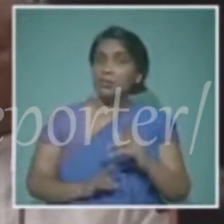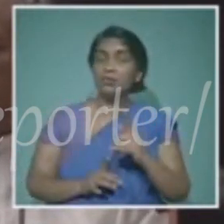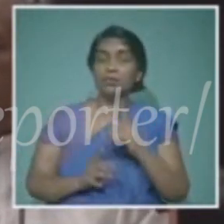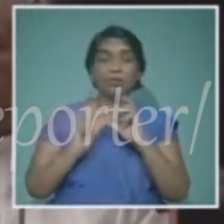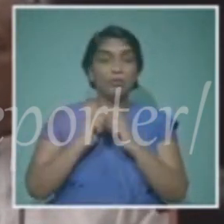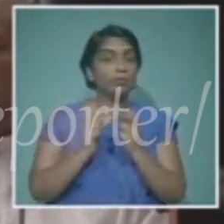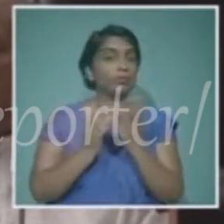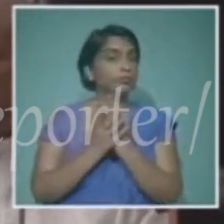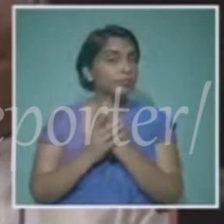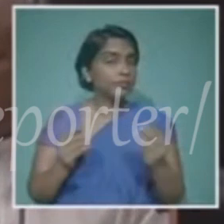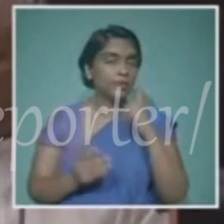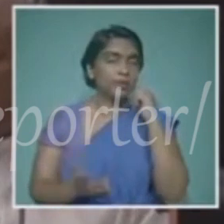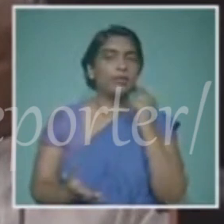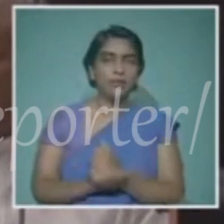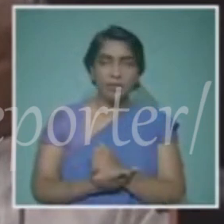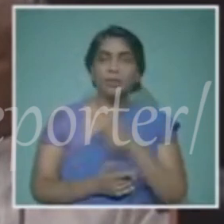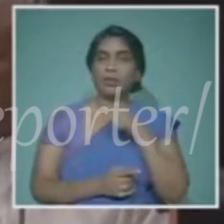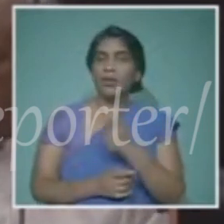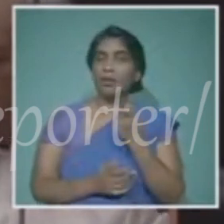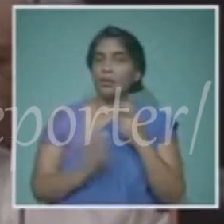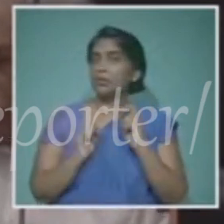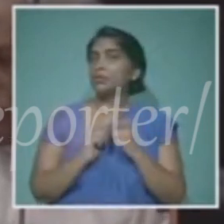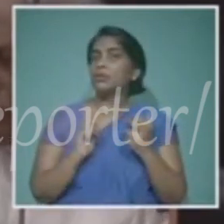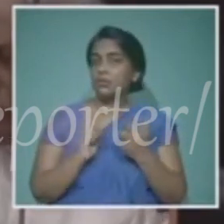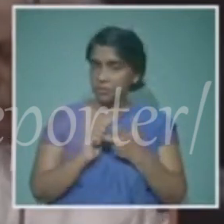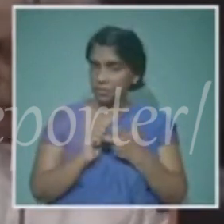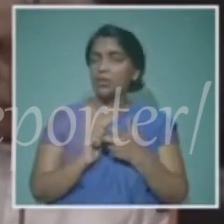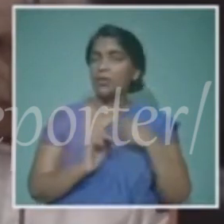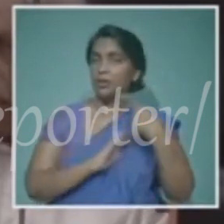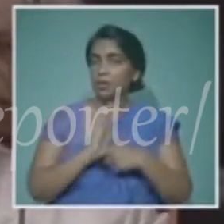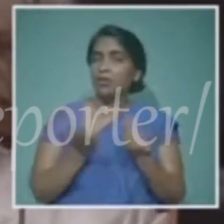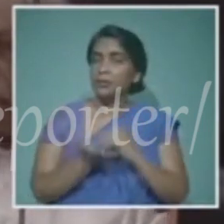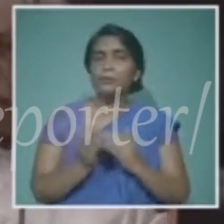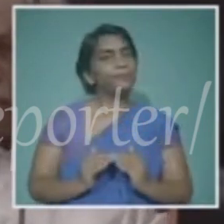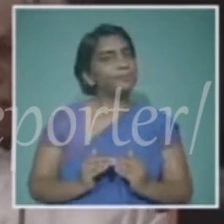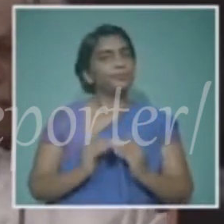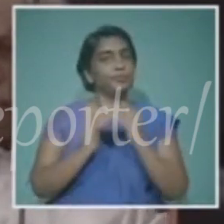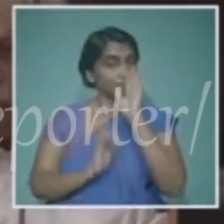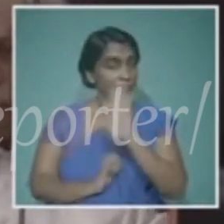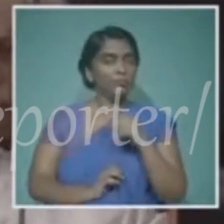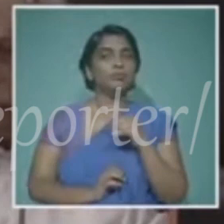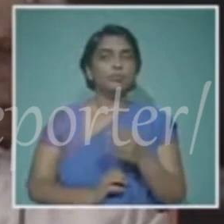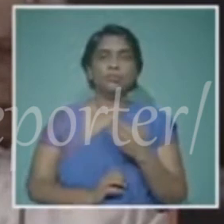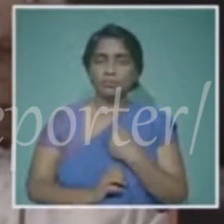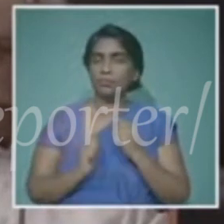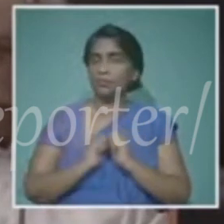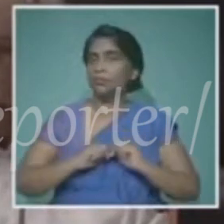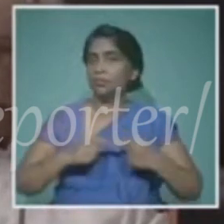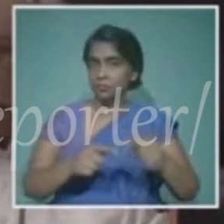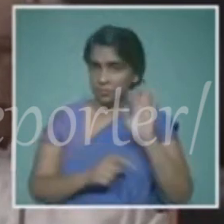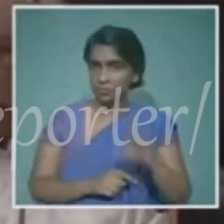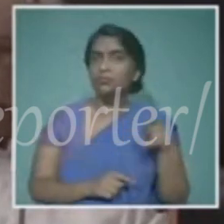විසඳුම් සෙවීම අසීරුයි. මේ ආර්ථික අර්බුදයෙන් රට යළි ඔසවා තැබීමේ උදෙසා මම අනුගමනය